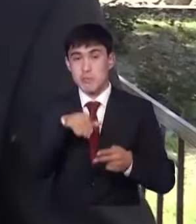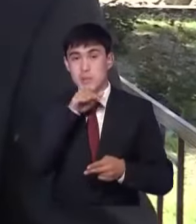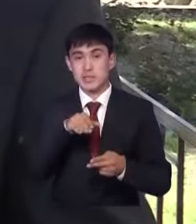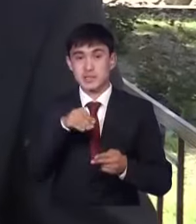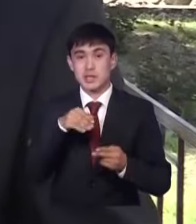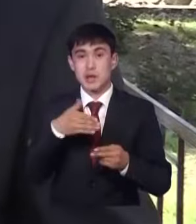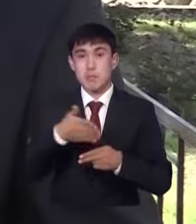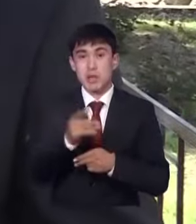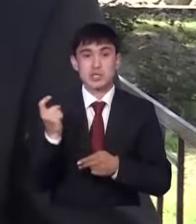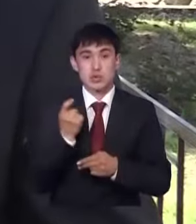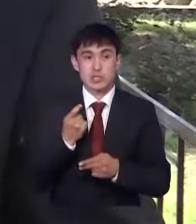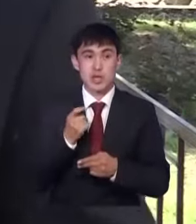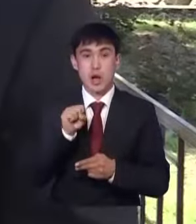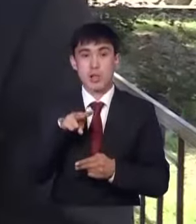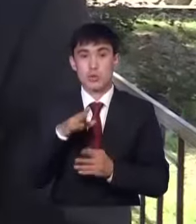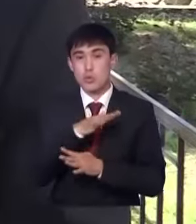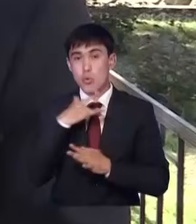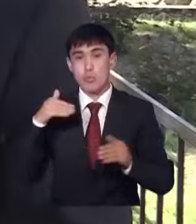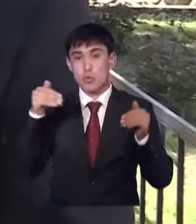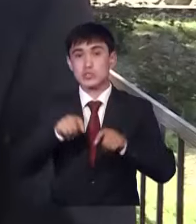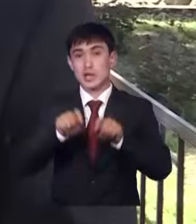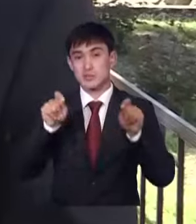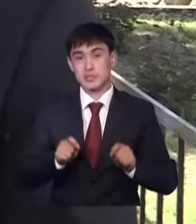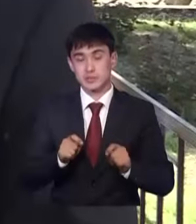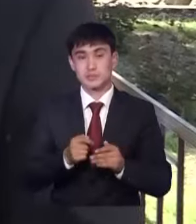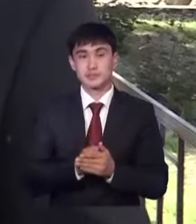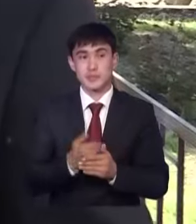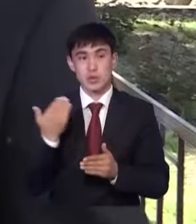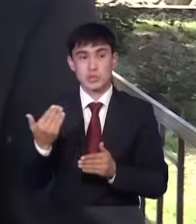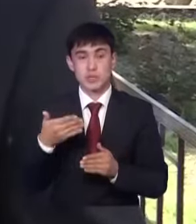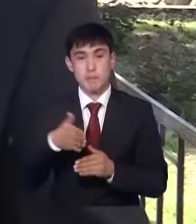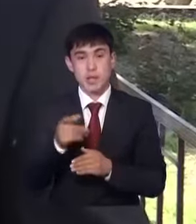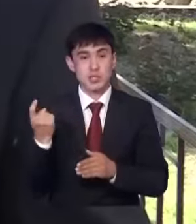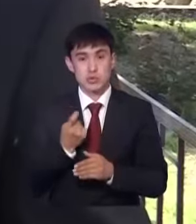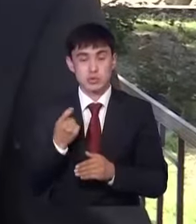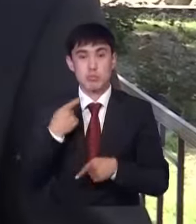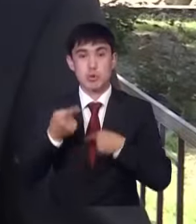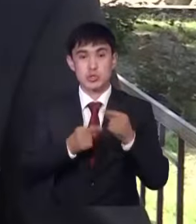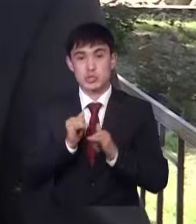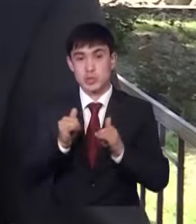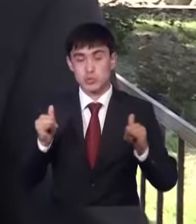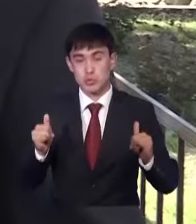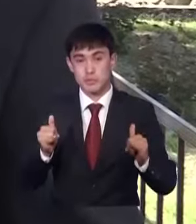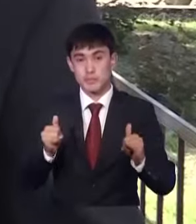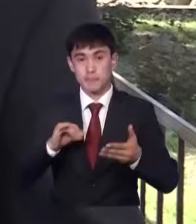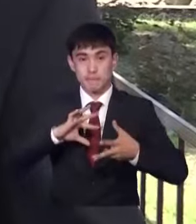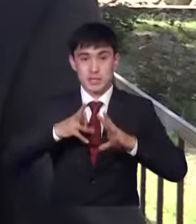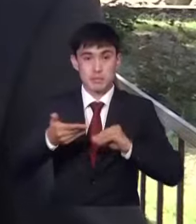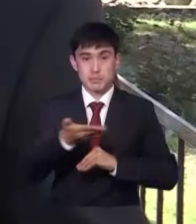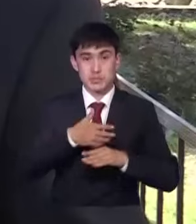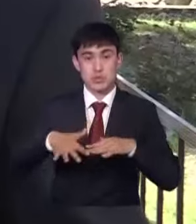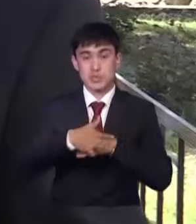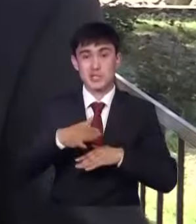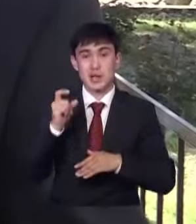ішінде балық шаруашылығын ана Алакөлде көп салалы колледжді ашып жатырмыз. Ол жақта енді балық шаруашылығын болашақта дамыту, жалпы біздің